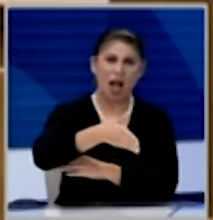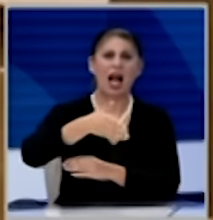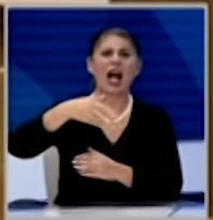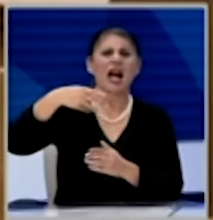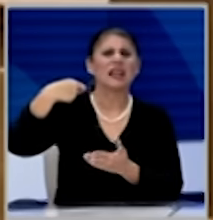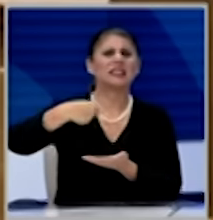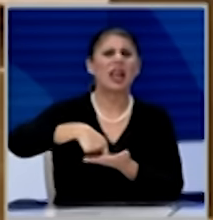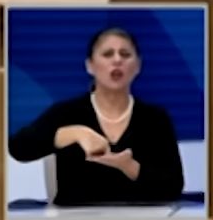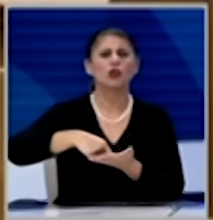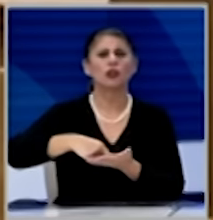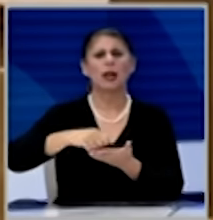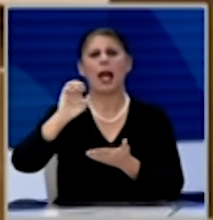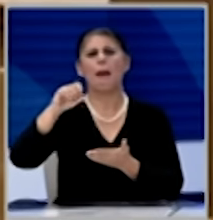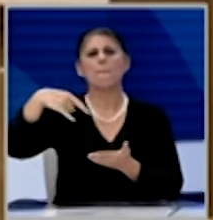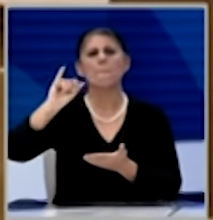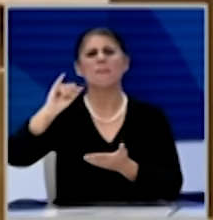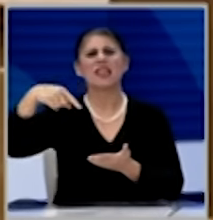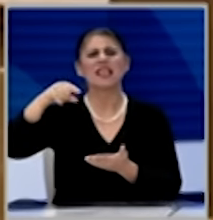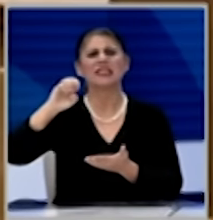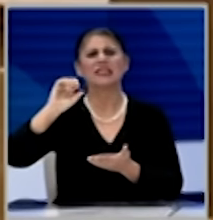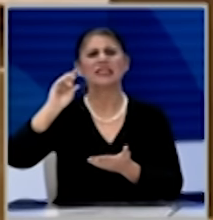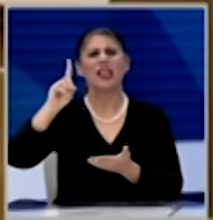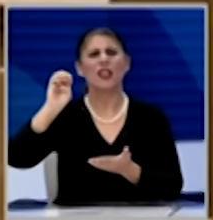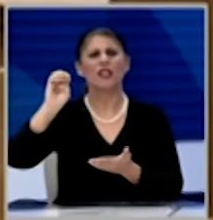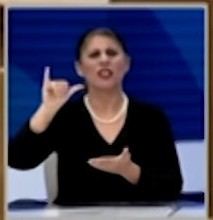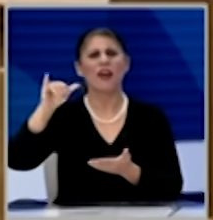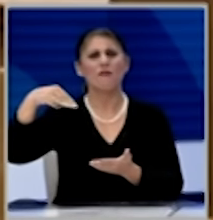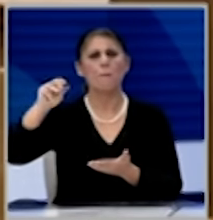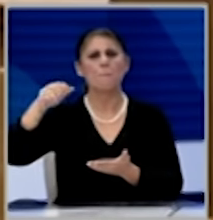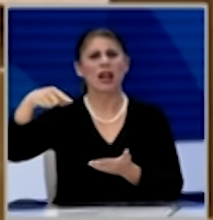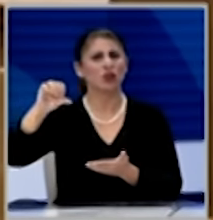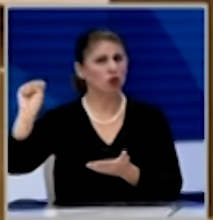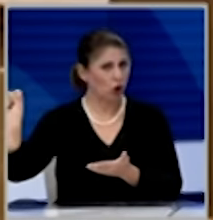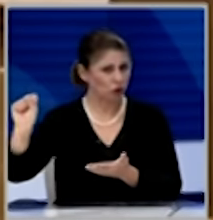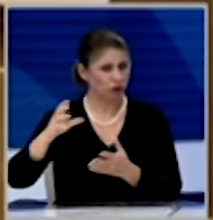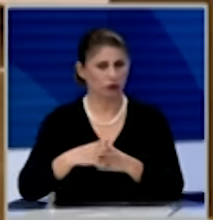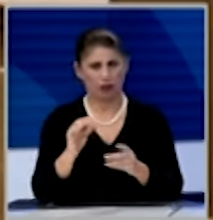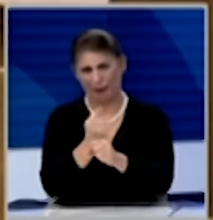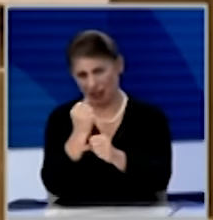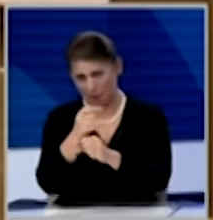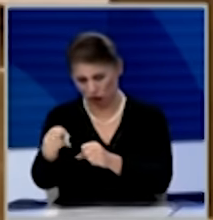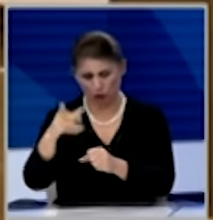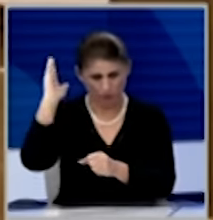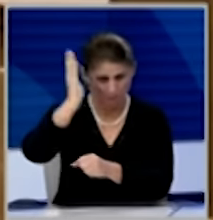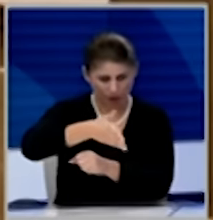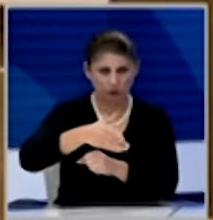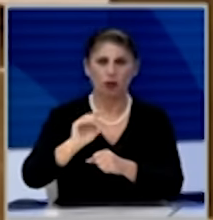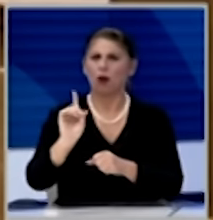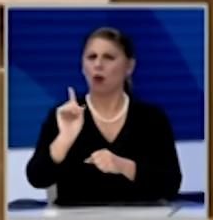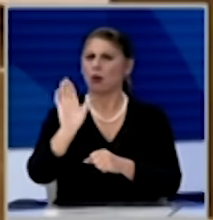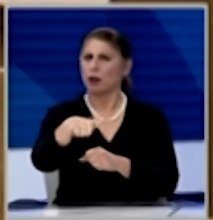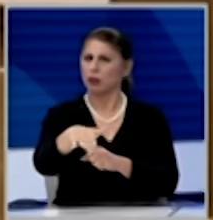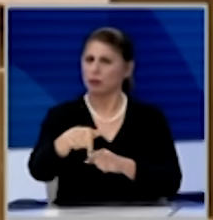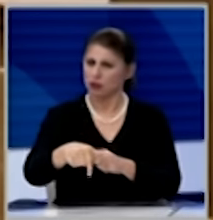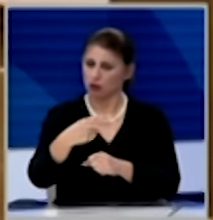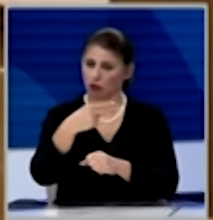επιτηδεύματος με τους άδικους έμμεσους φόρους χωρίς να υποτιμά με προφανώς καθόλου το ζήτημα της